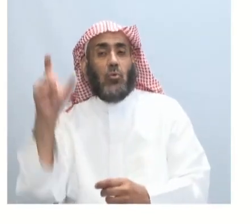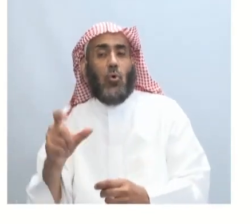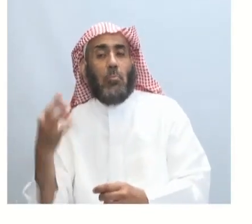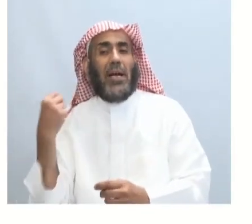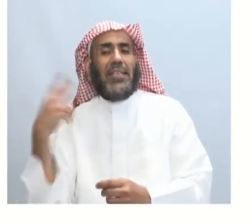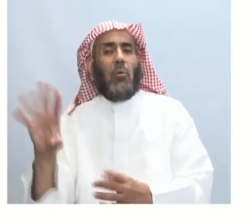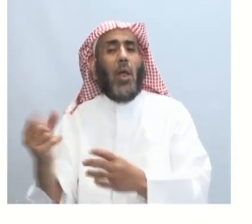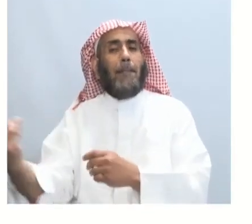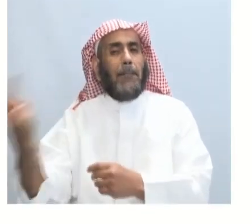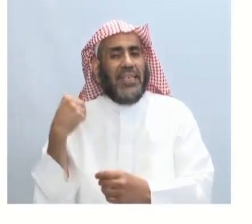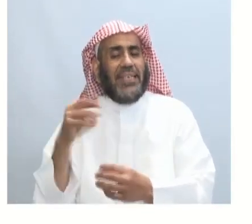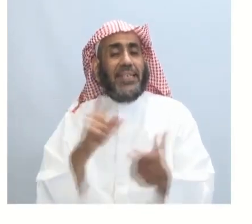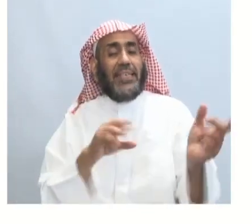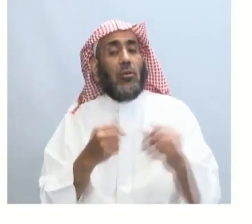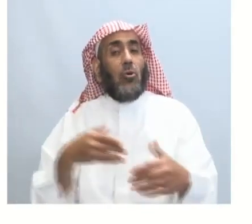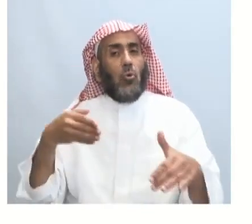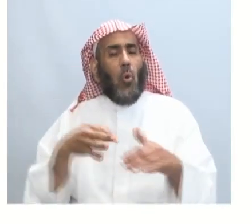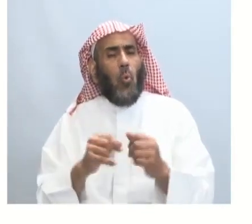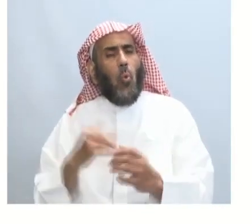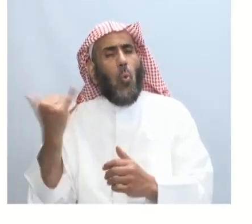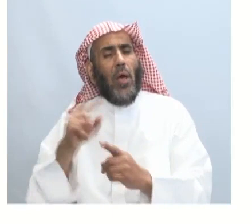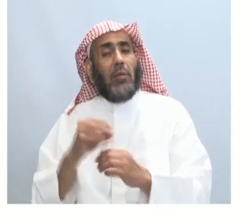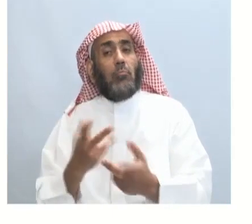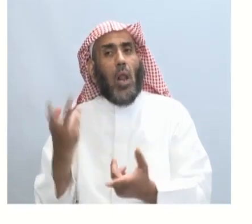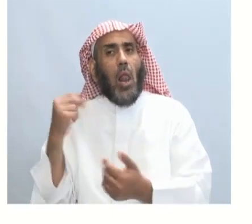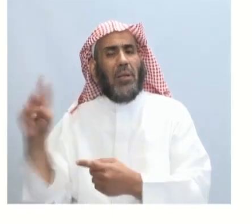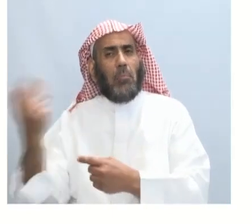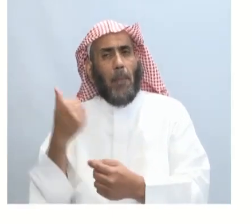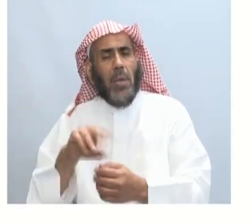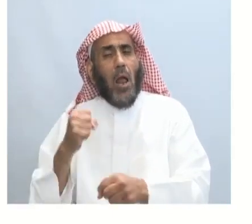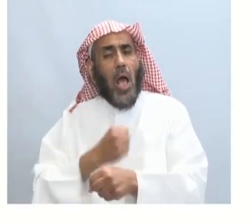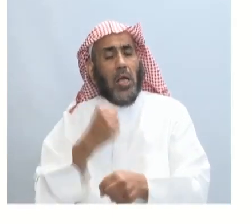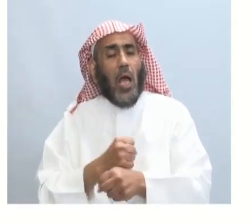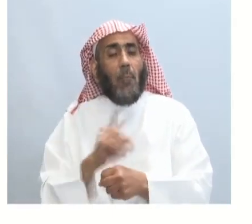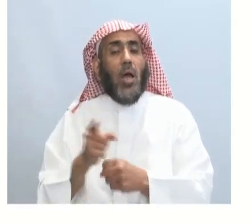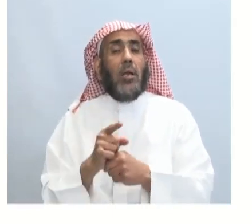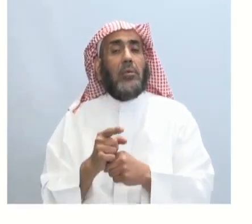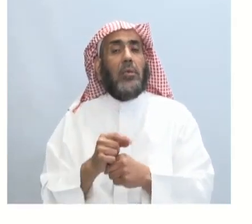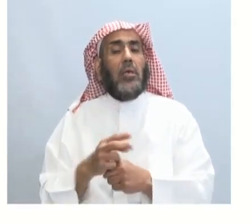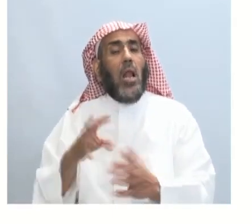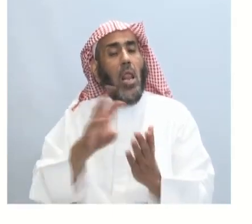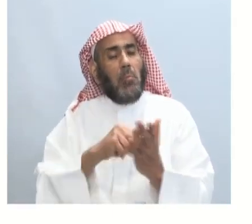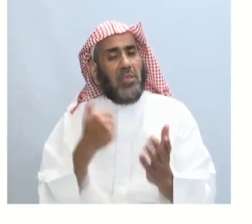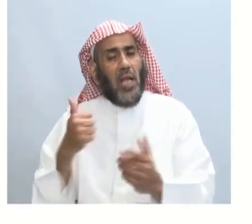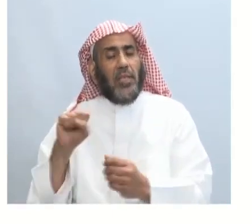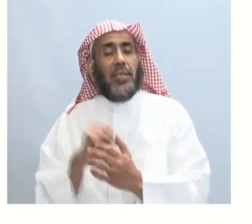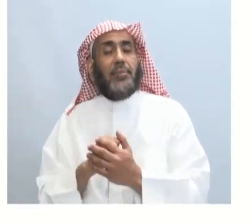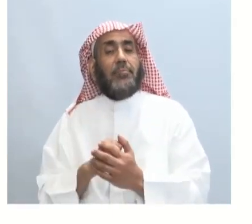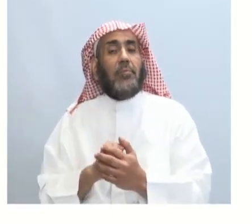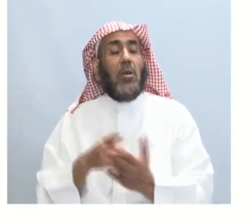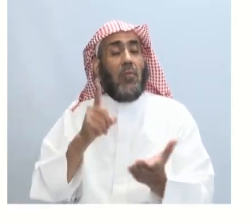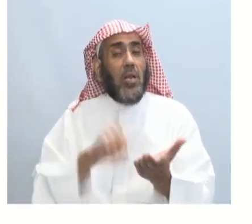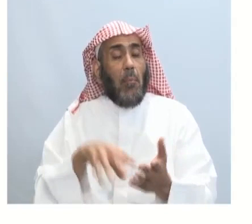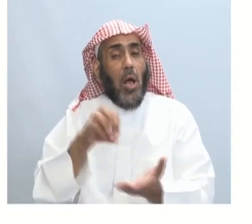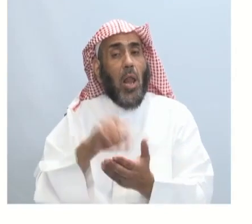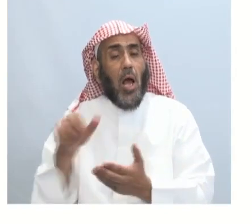والاخر مدين وتخول هذه العلاقه الدائم مطالبه المدين اما باداء معين لمصلحته فان محل